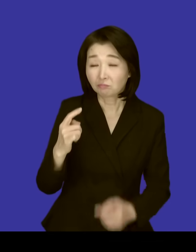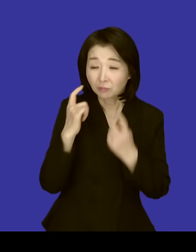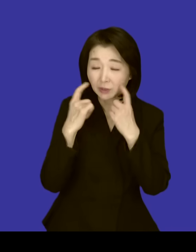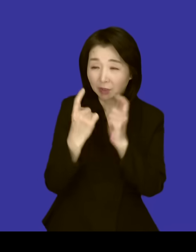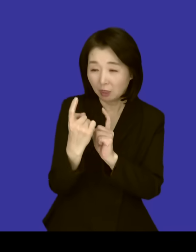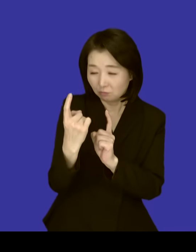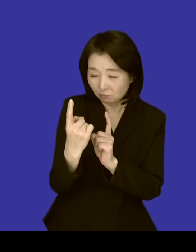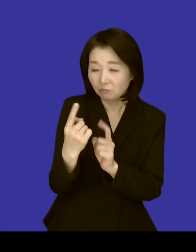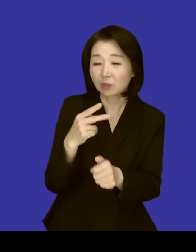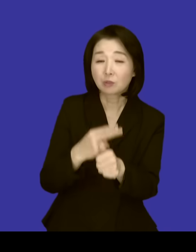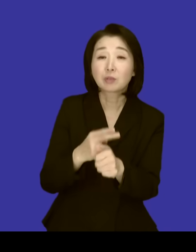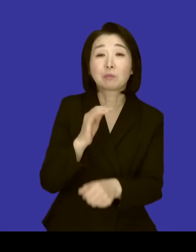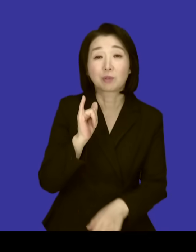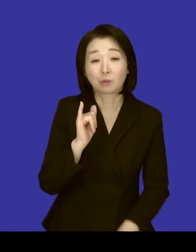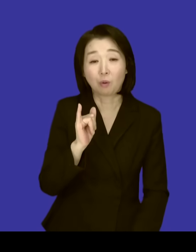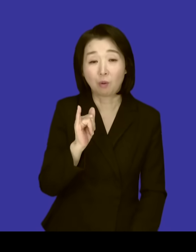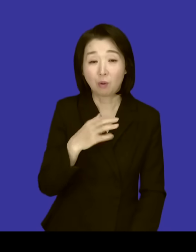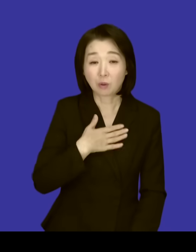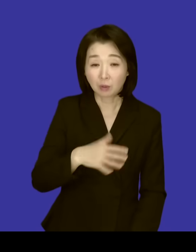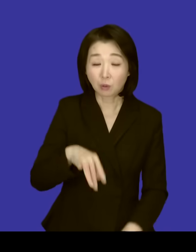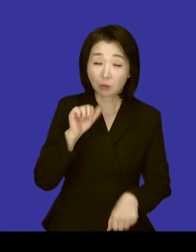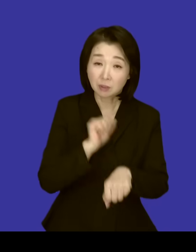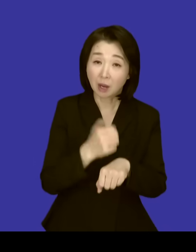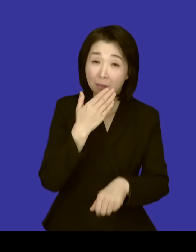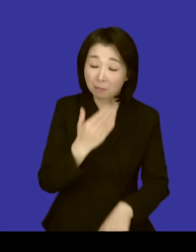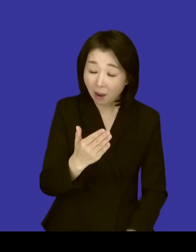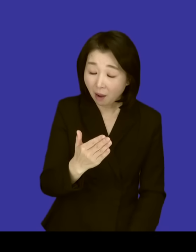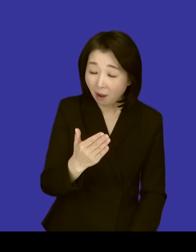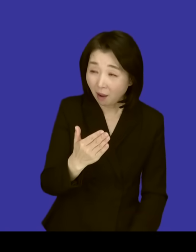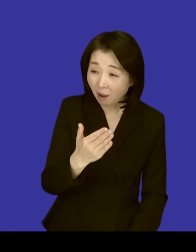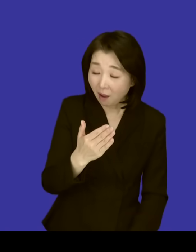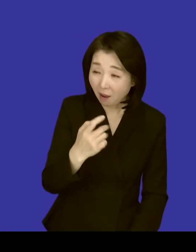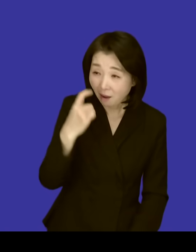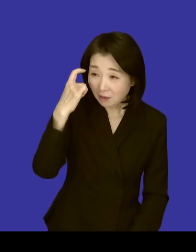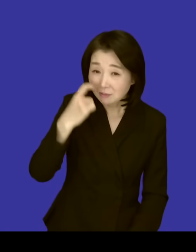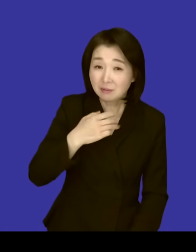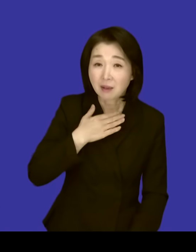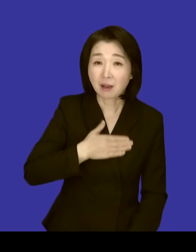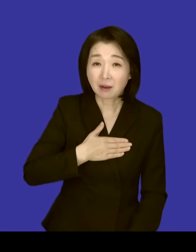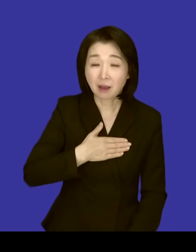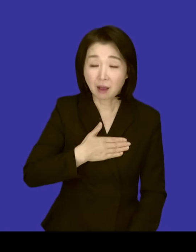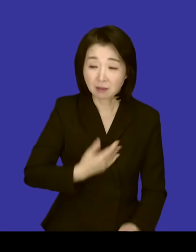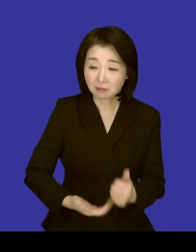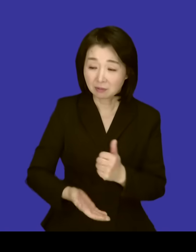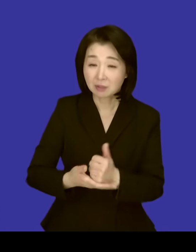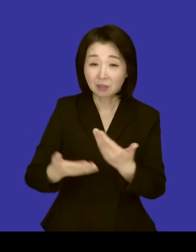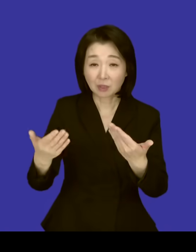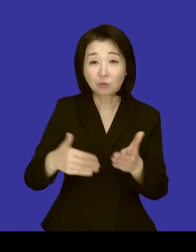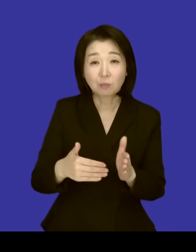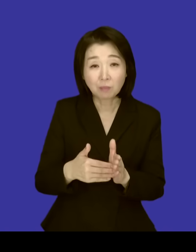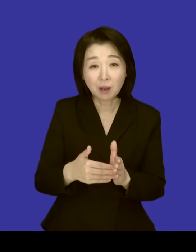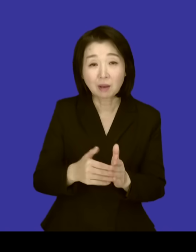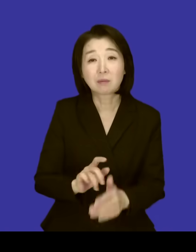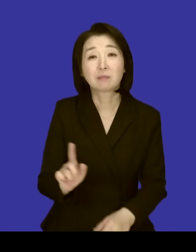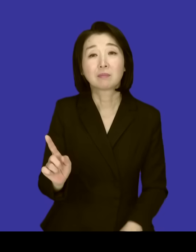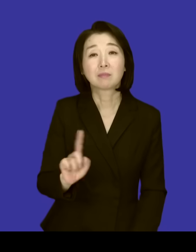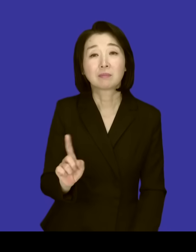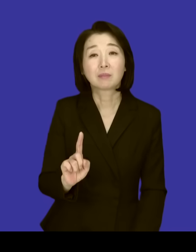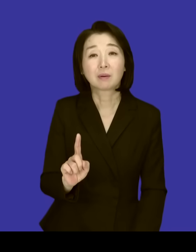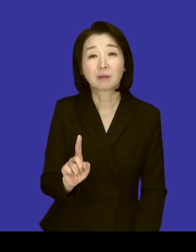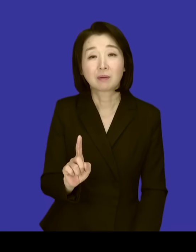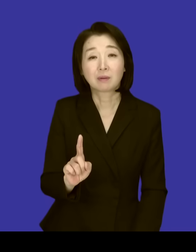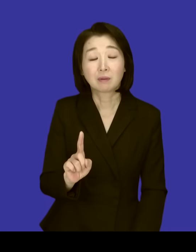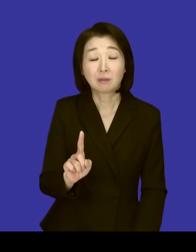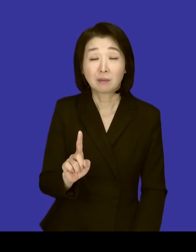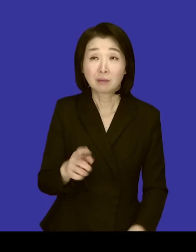예. 처음으로 나도 잘할 수 있구나 이런 거를 깨우쳐 주셨어요. 그리고 칭찬을 해주시니까 이제